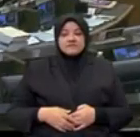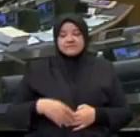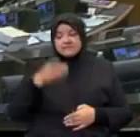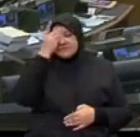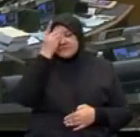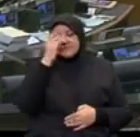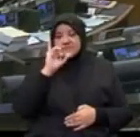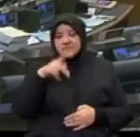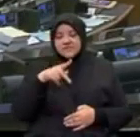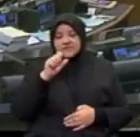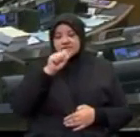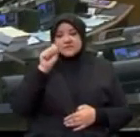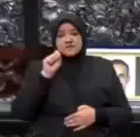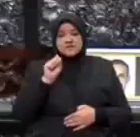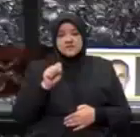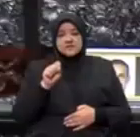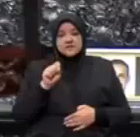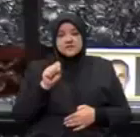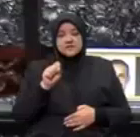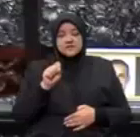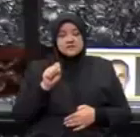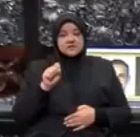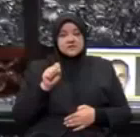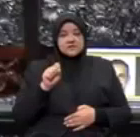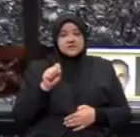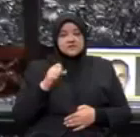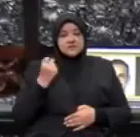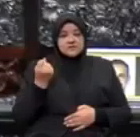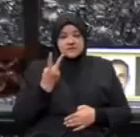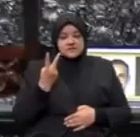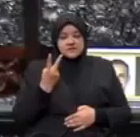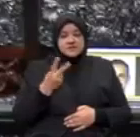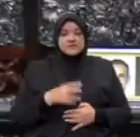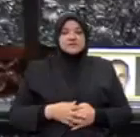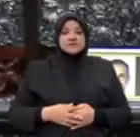Datuk Yang Pertua, pada soalan yang kedua,